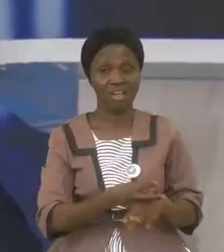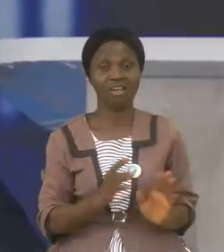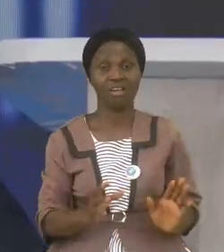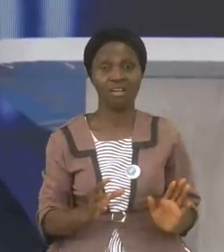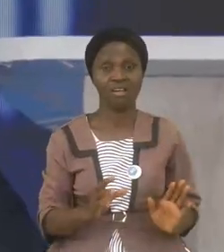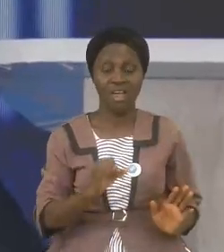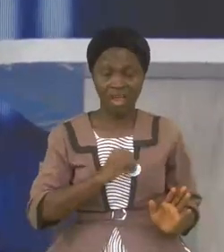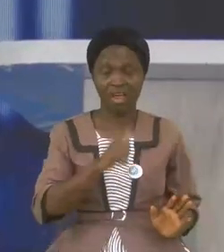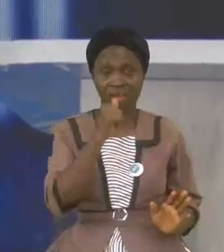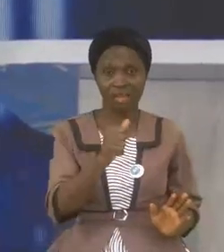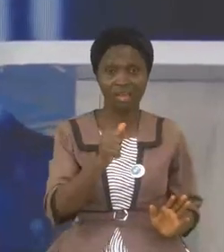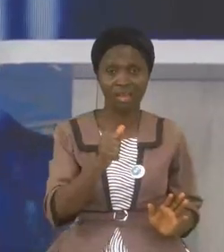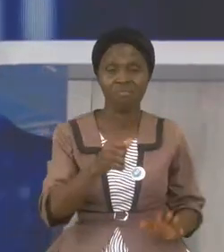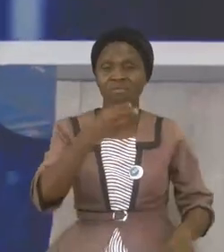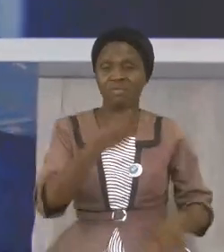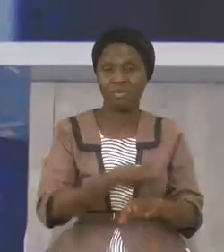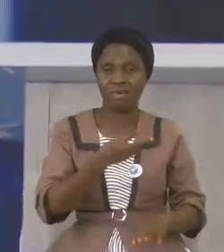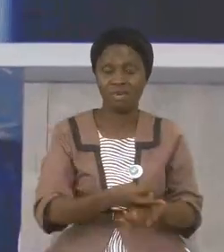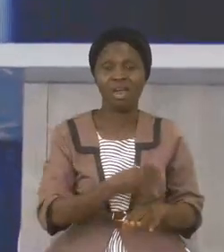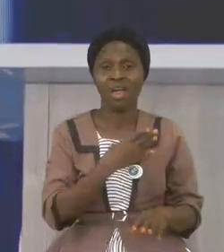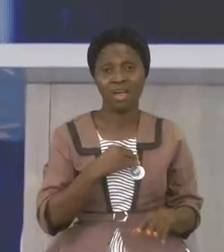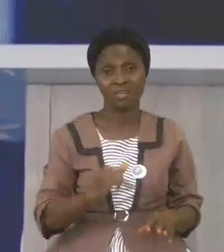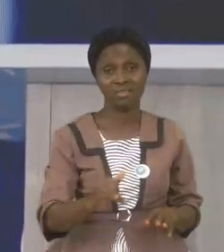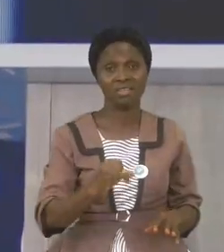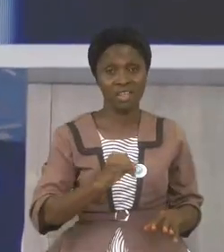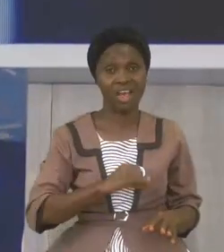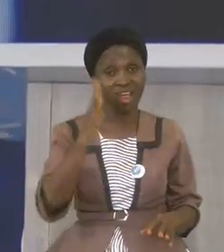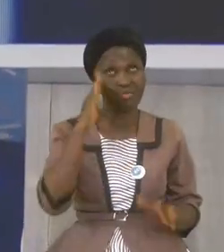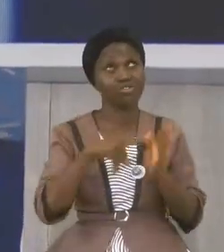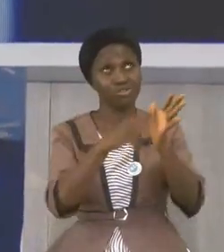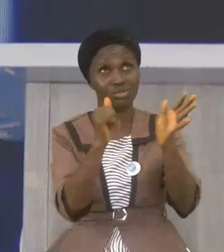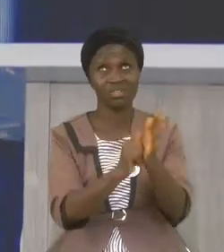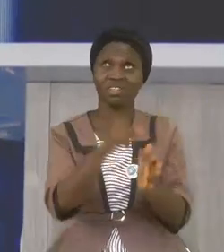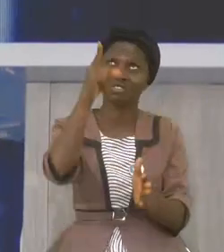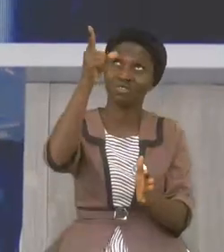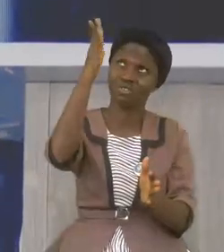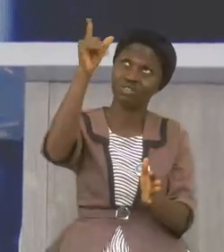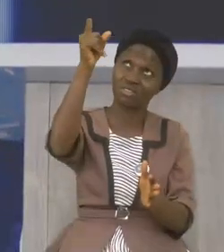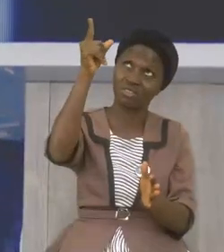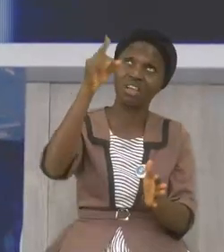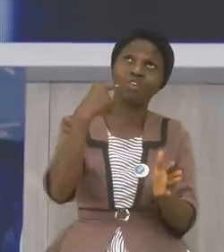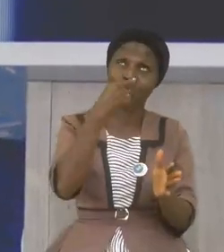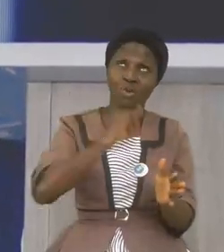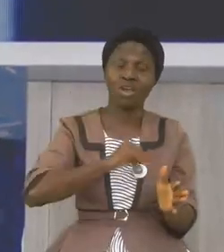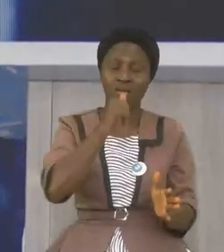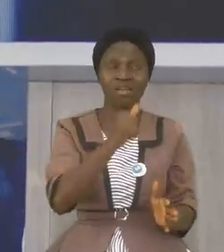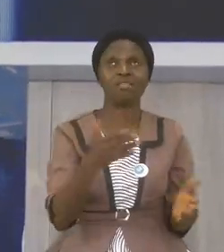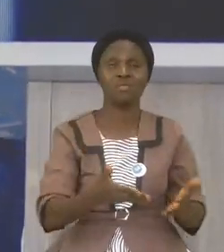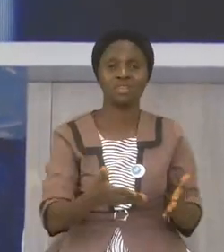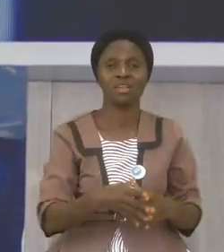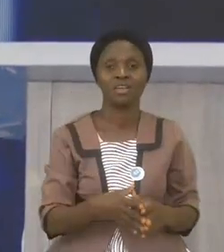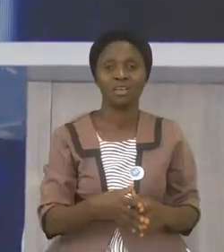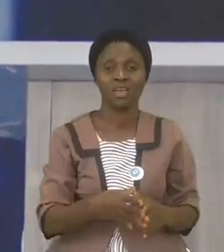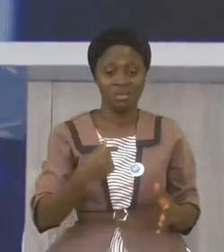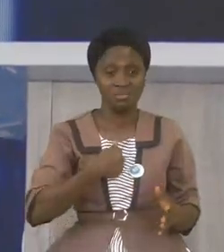Nebuchadnezzar disait même, je sais qui je suis, je vais demeurer comme ça, têtu, obstiné, insensible. Cependant, je